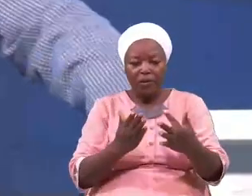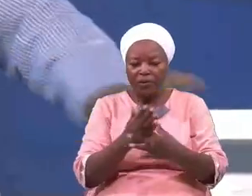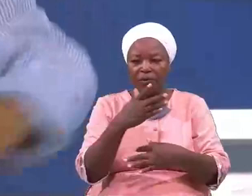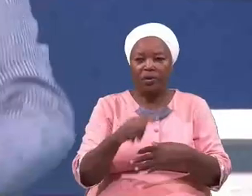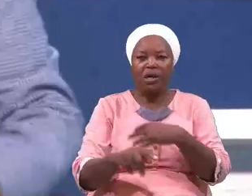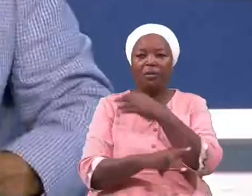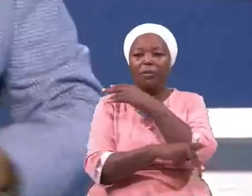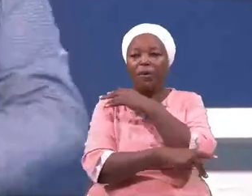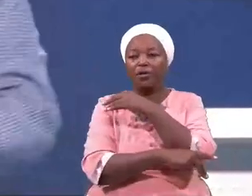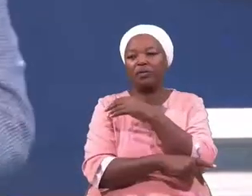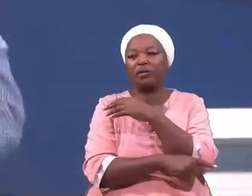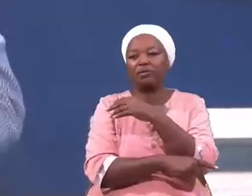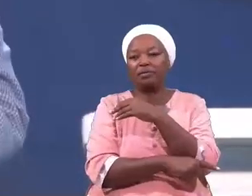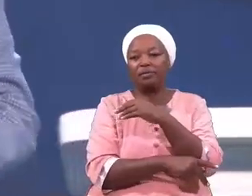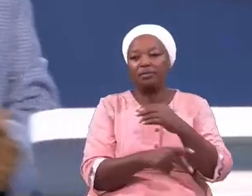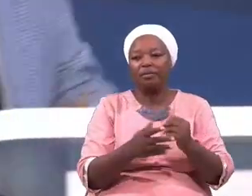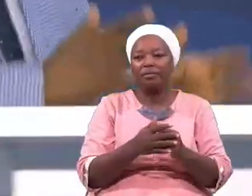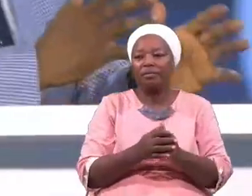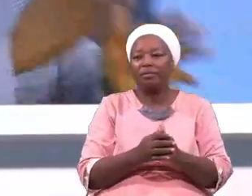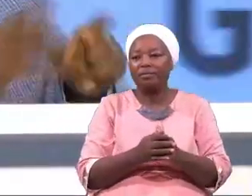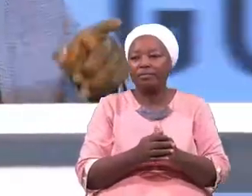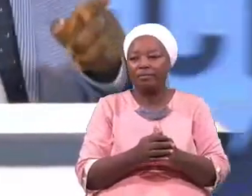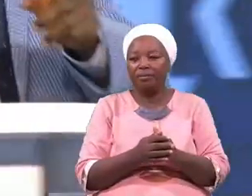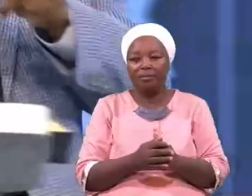Tout d'abord, la libération à travers la Pâque.